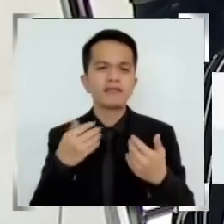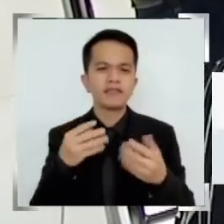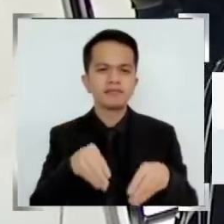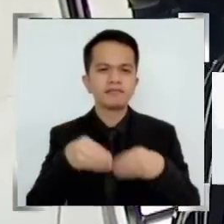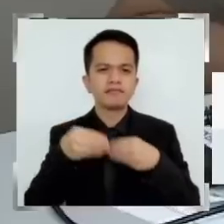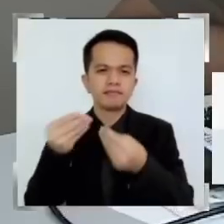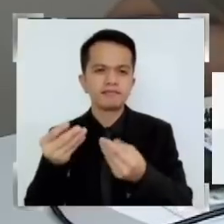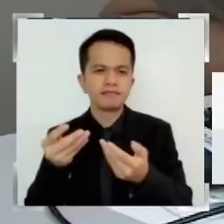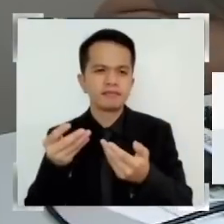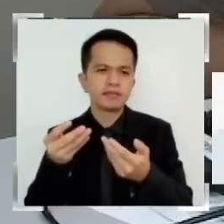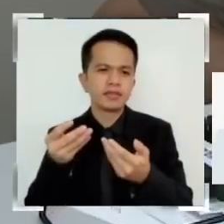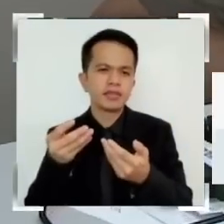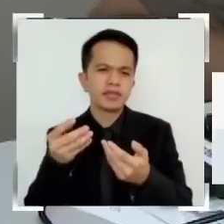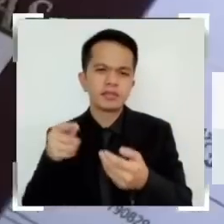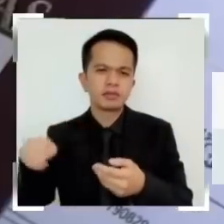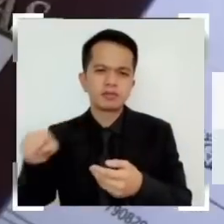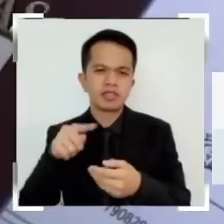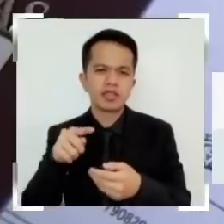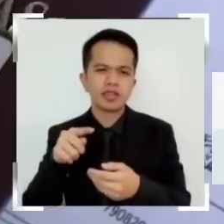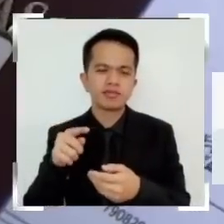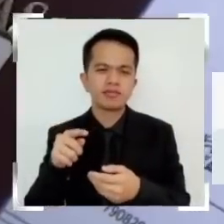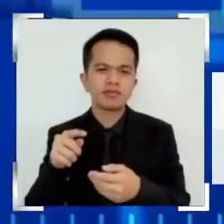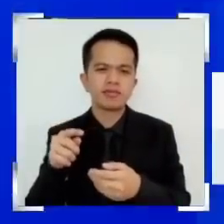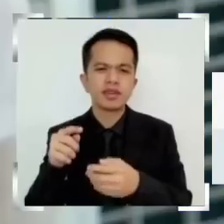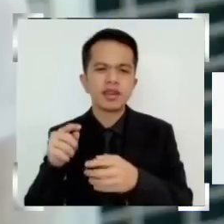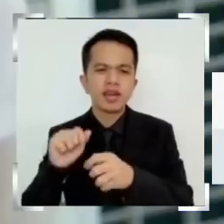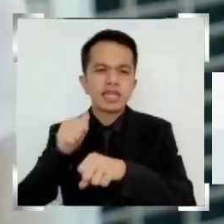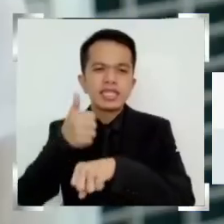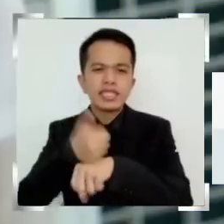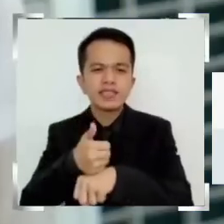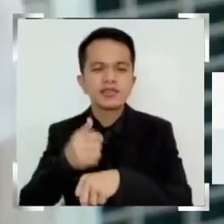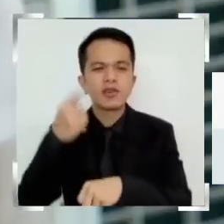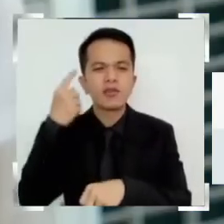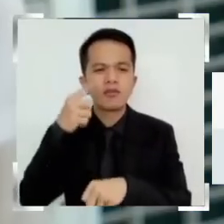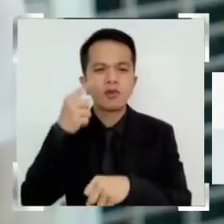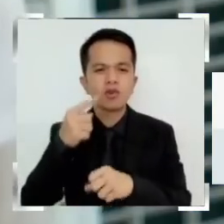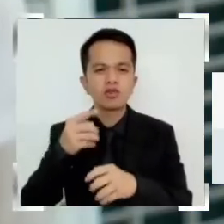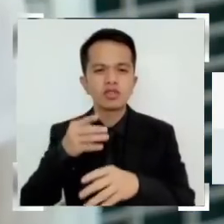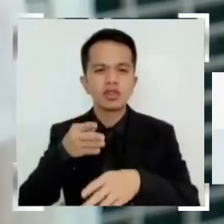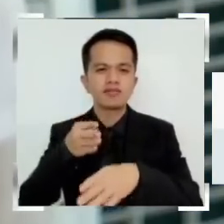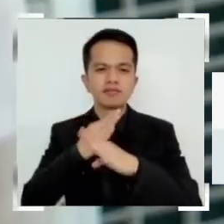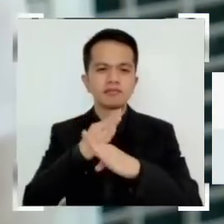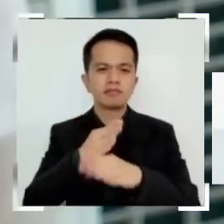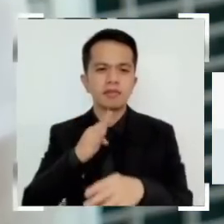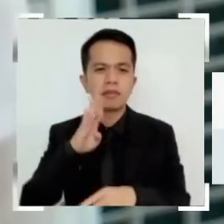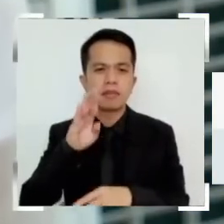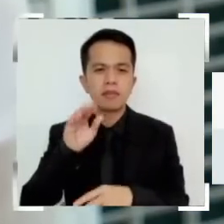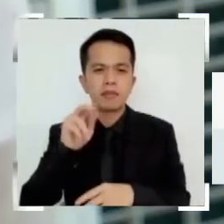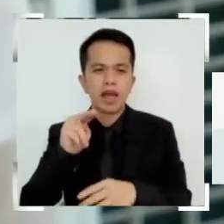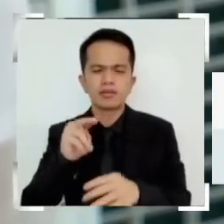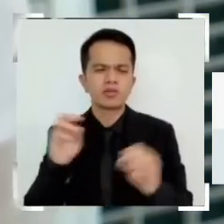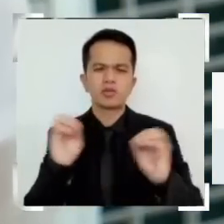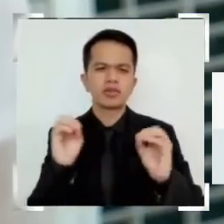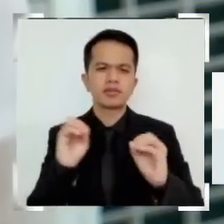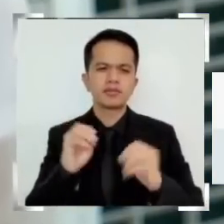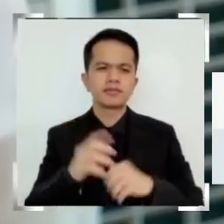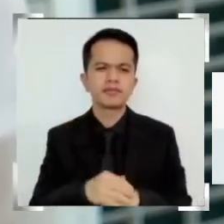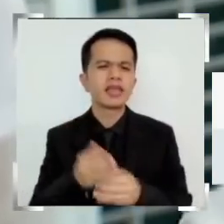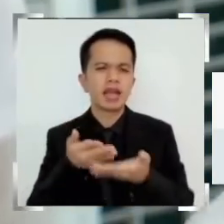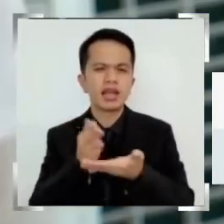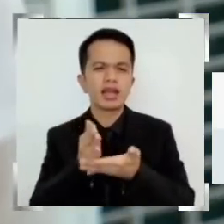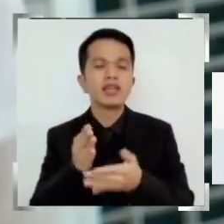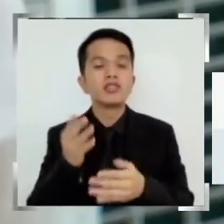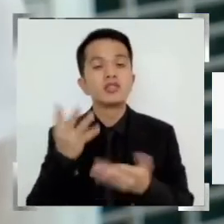balak ang Pilipinas na magpatupad ng deployment ban. You know, I don't want to burn any bridges. Nasasabihin baka in the future, baka